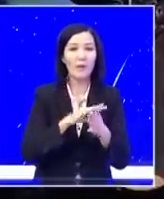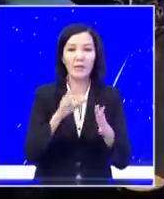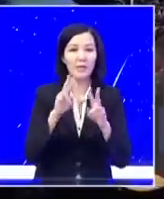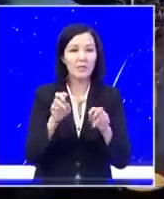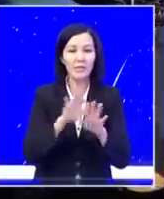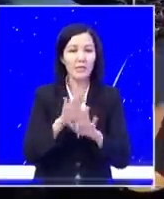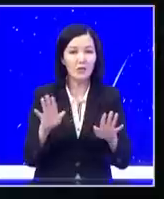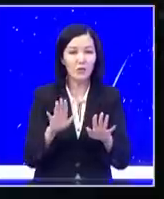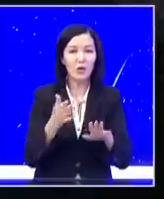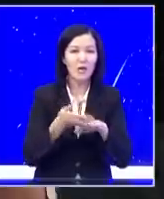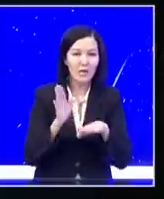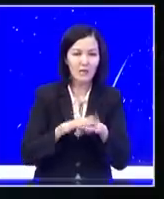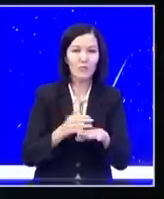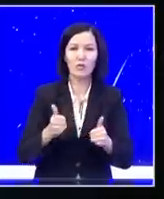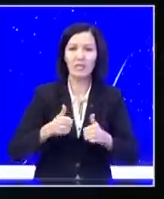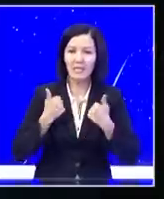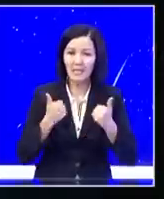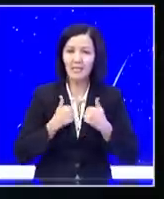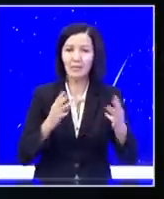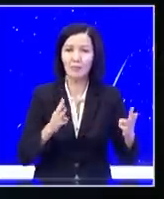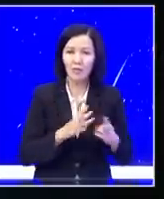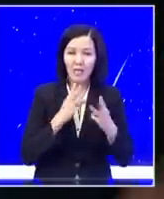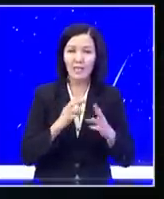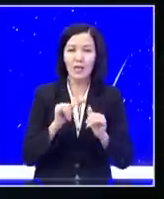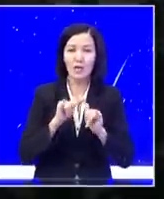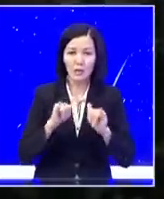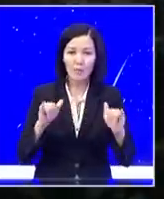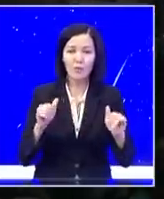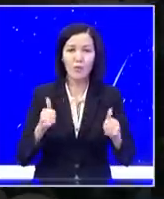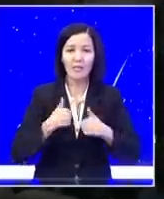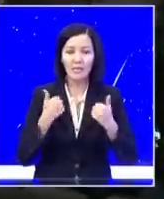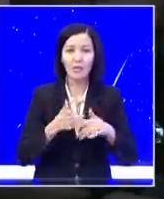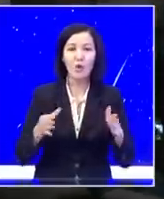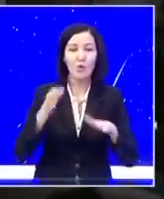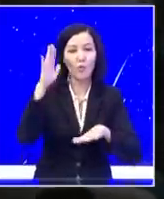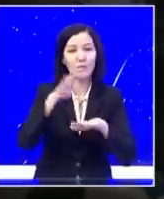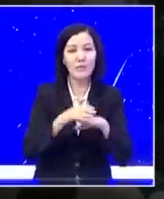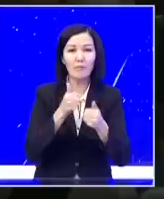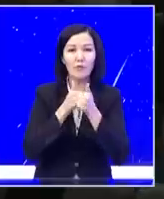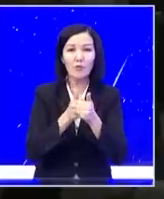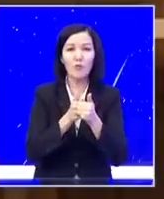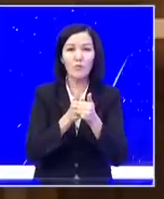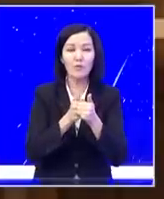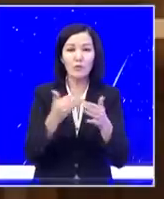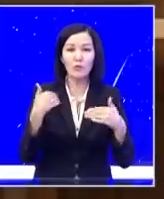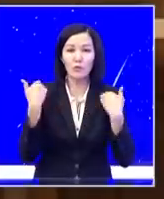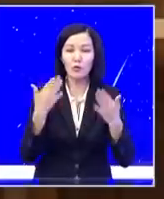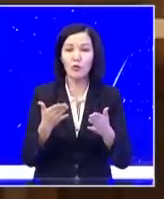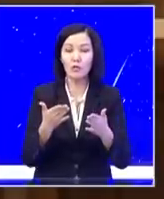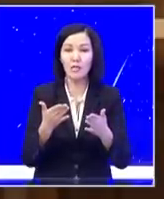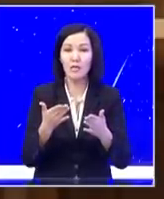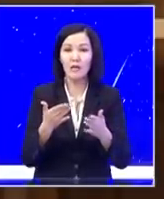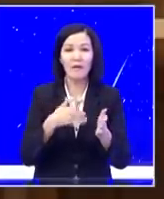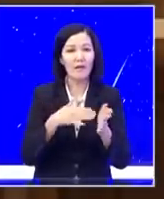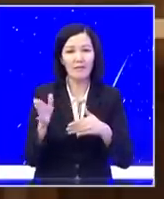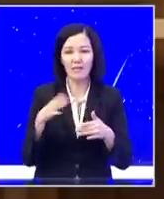жүрмеді. Мамандығын сүйгені соншалық, облыс әкімінің орынбасары бол деген жақсы ұсынысты қабыл алмаған. Бейсенге айтқан, Бейсен